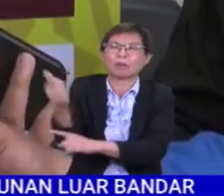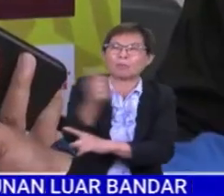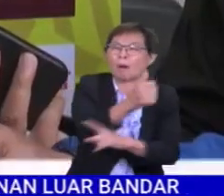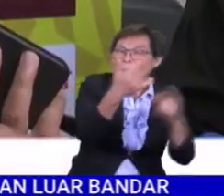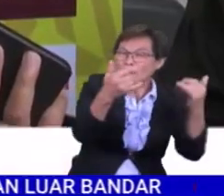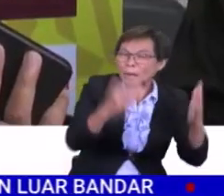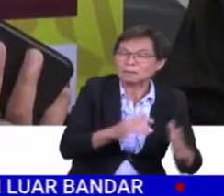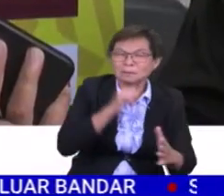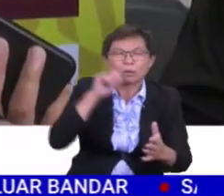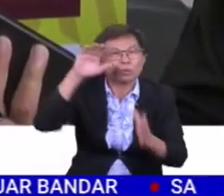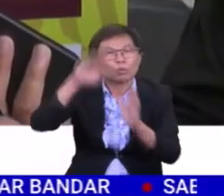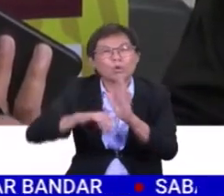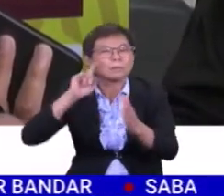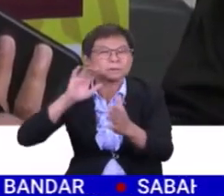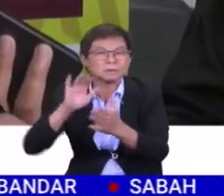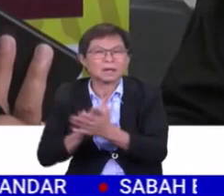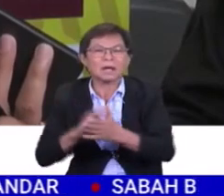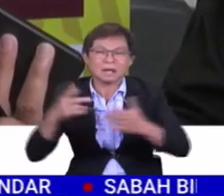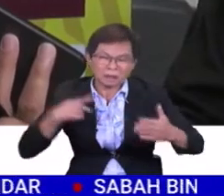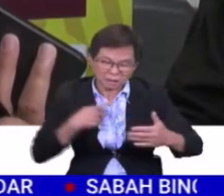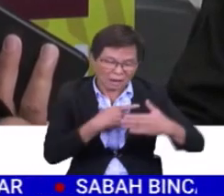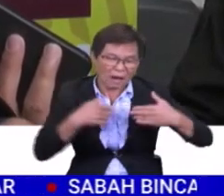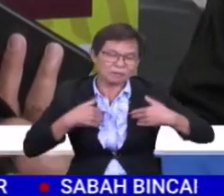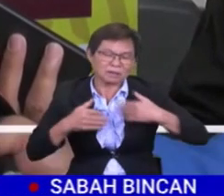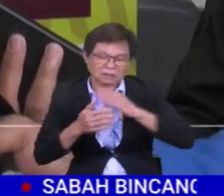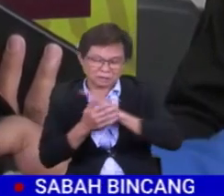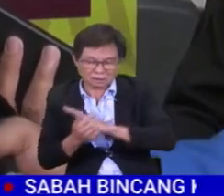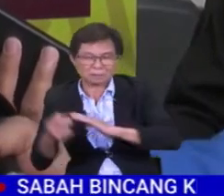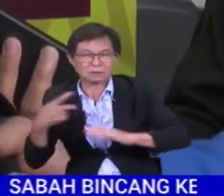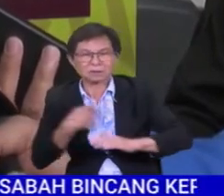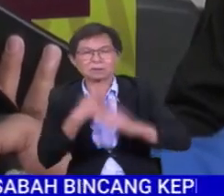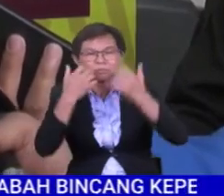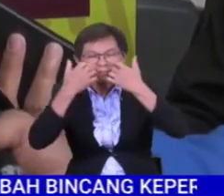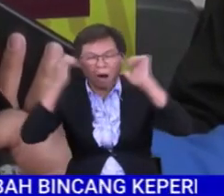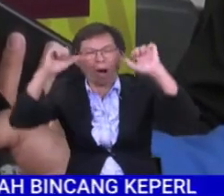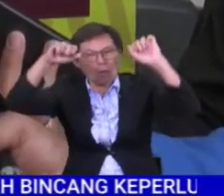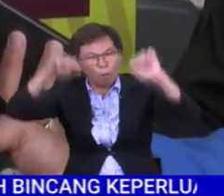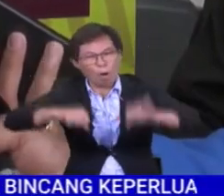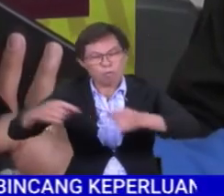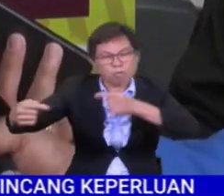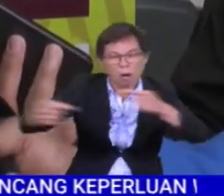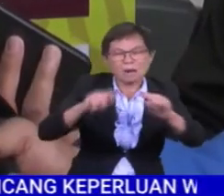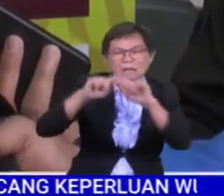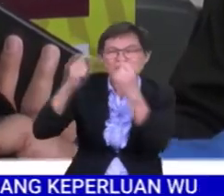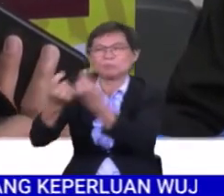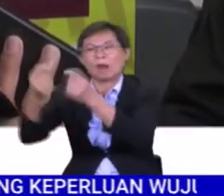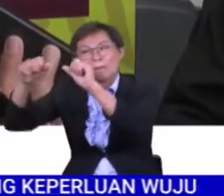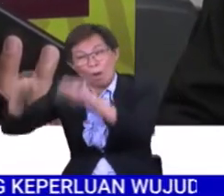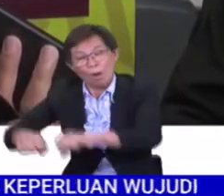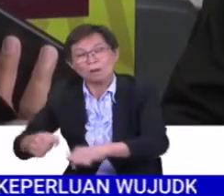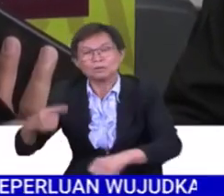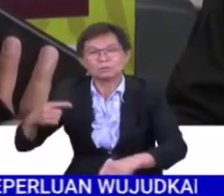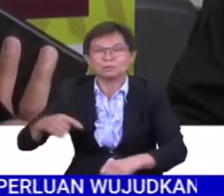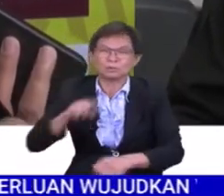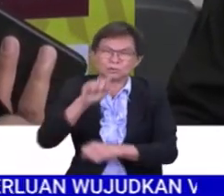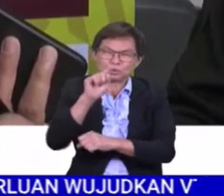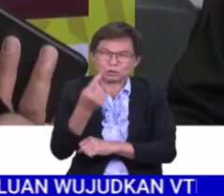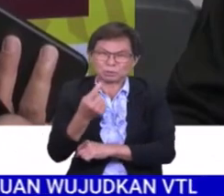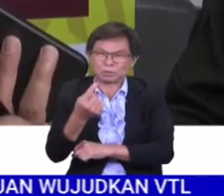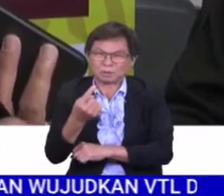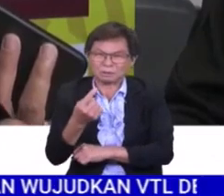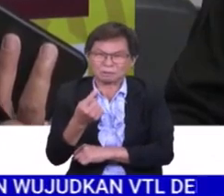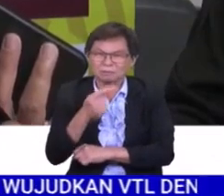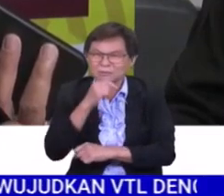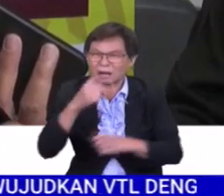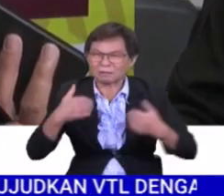ada skill untuk main, bukan kita tak ada keupayaan untuk berlawan dengan tim-tim lain. Cuma kita